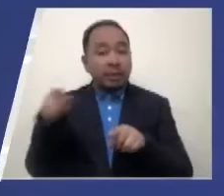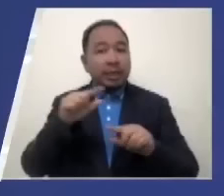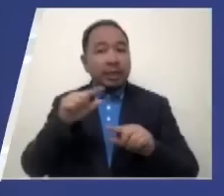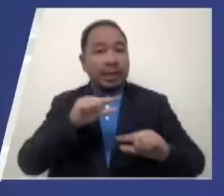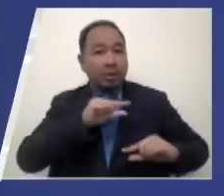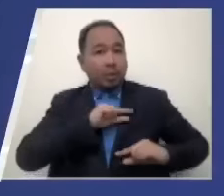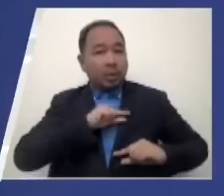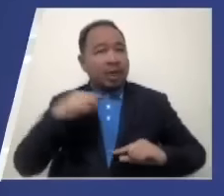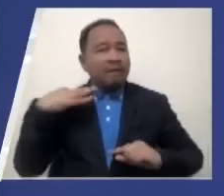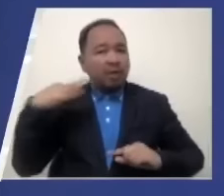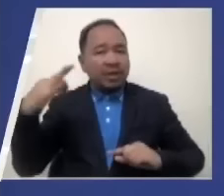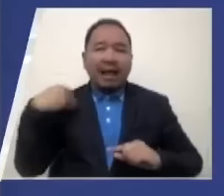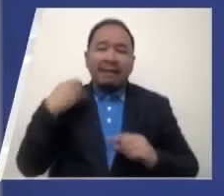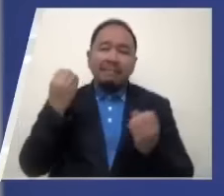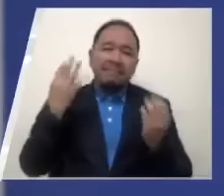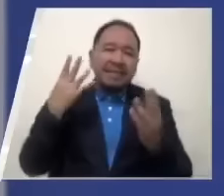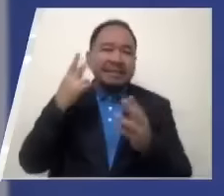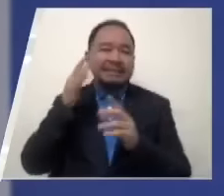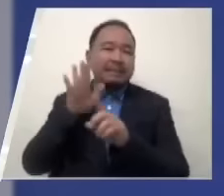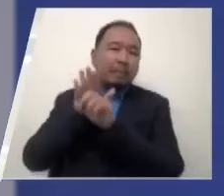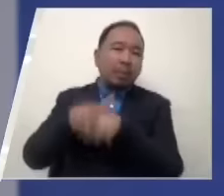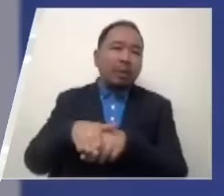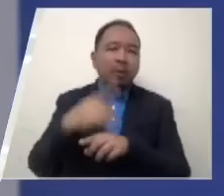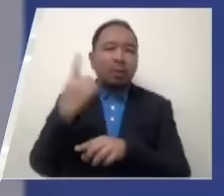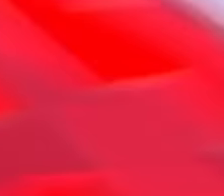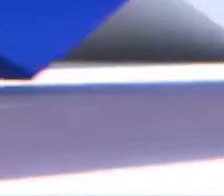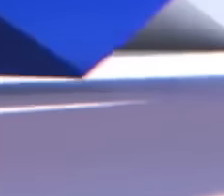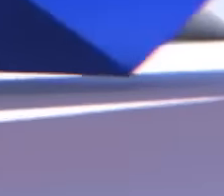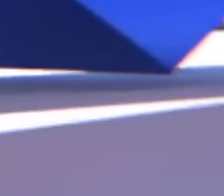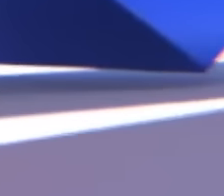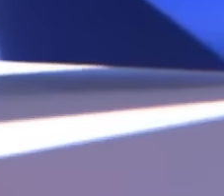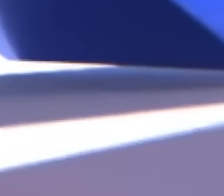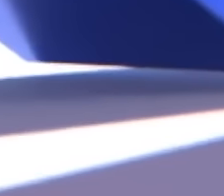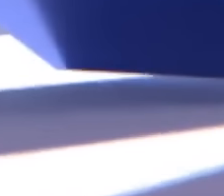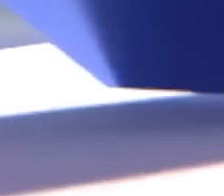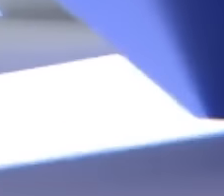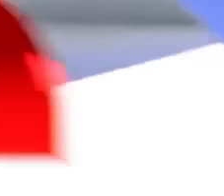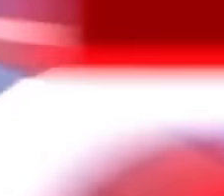isang sinaksak sa balikat. Nakatutok si Jun Veneracion.